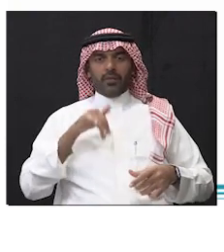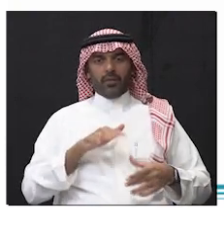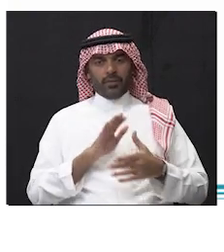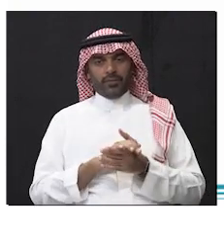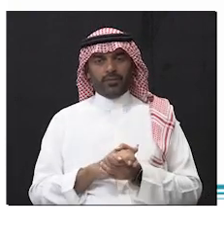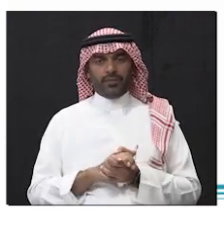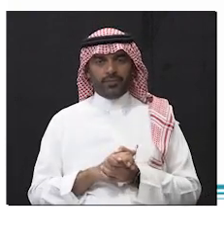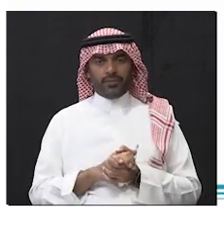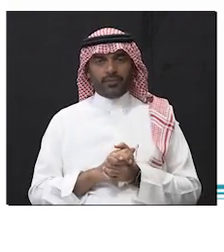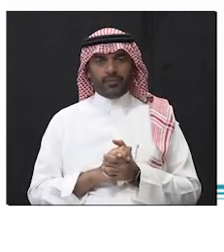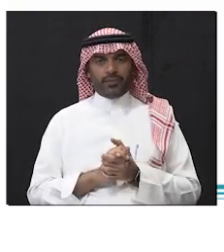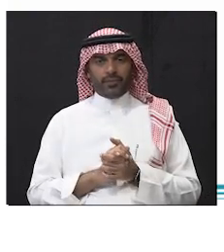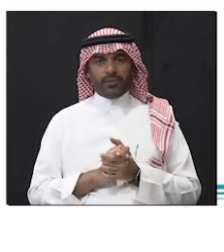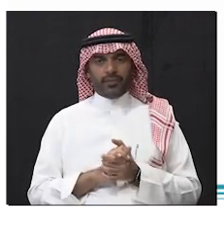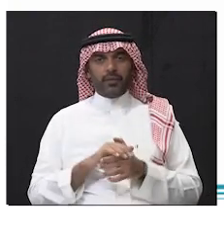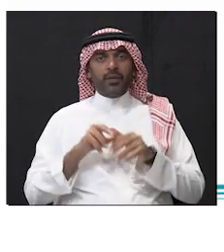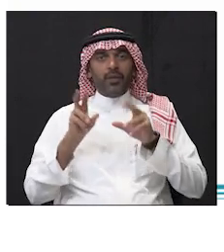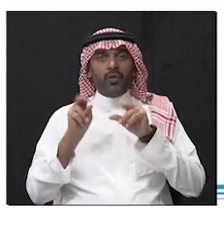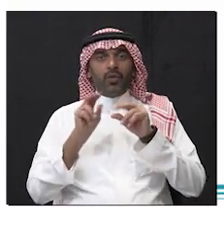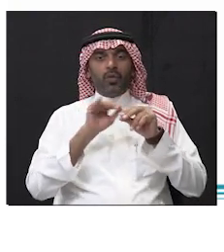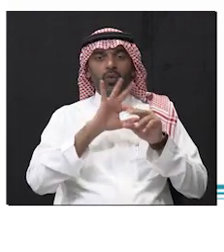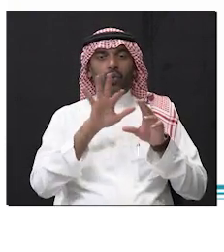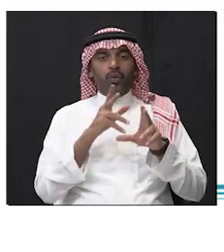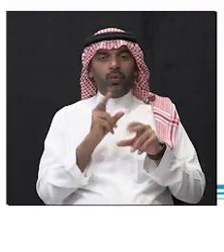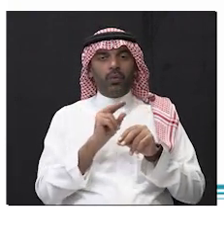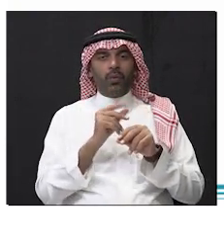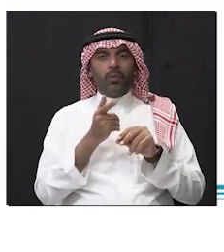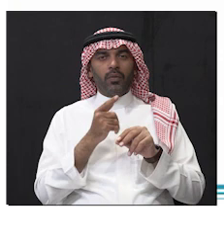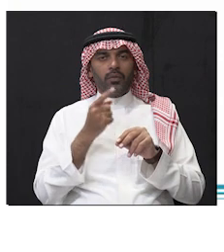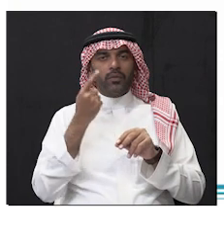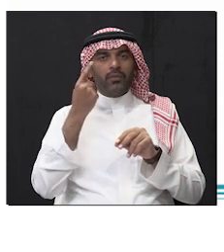وبالتالي تماثلها، أحسنتم، جانبي.